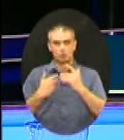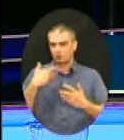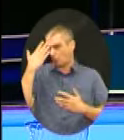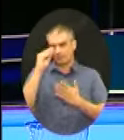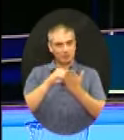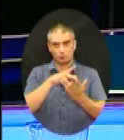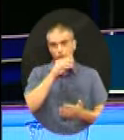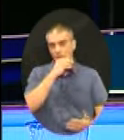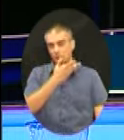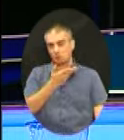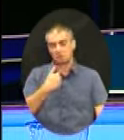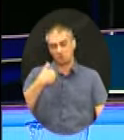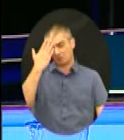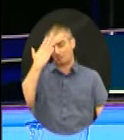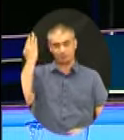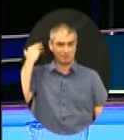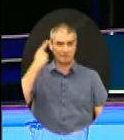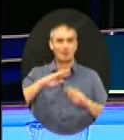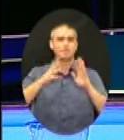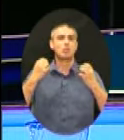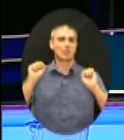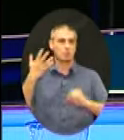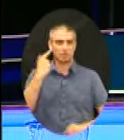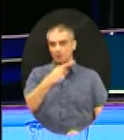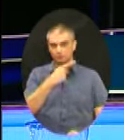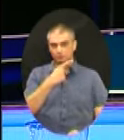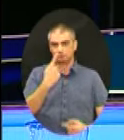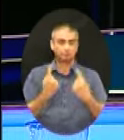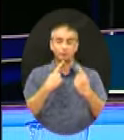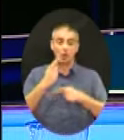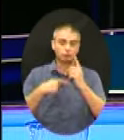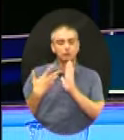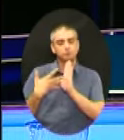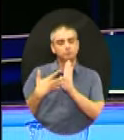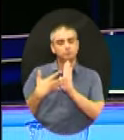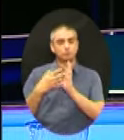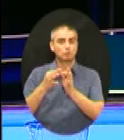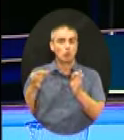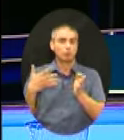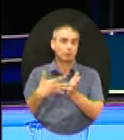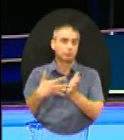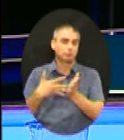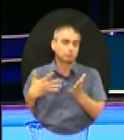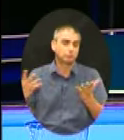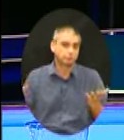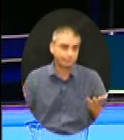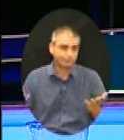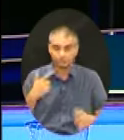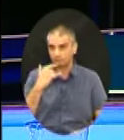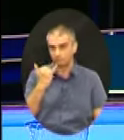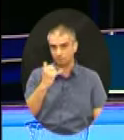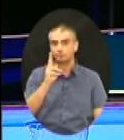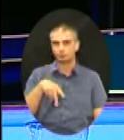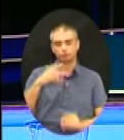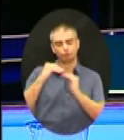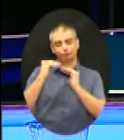הנתונים שאתה מדבר עליהם אבל אני מכיר בעבר המכון דמוקרטיה מדי שנה מודד את הדברים האלה ונכון שיש